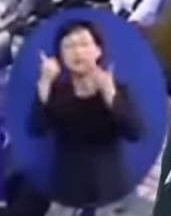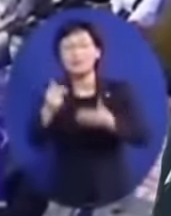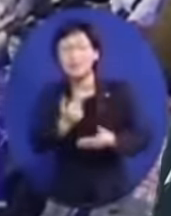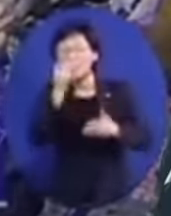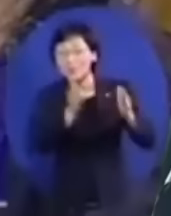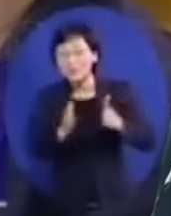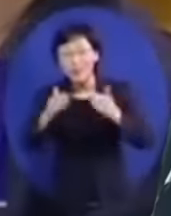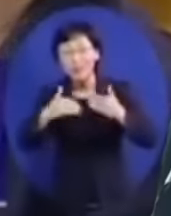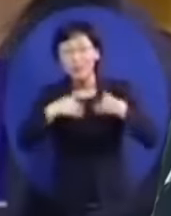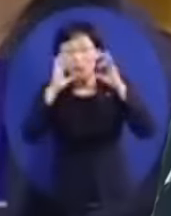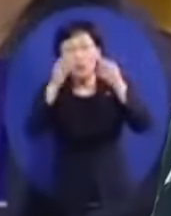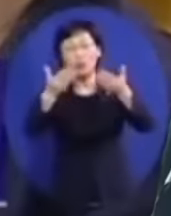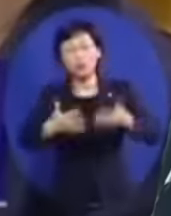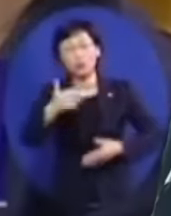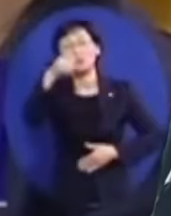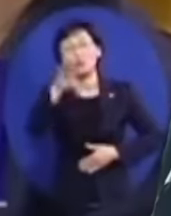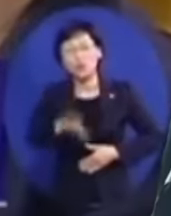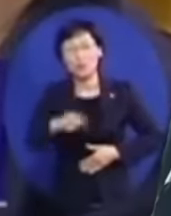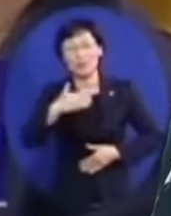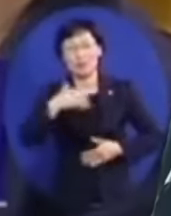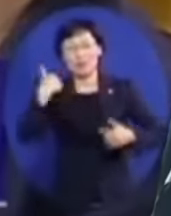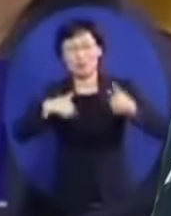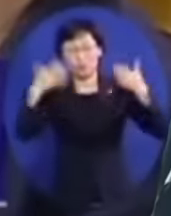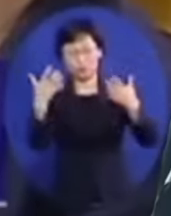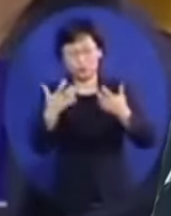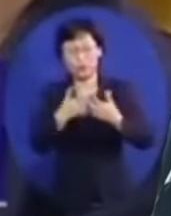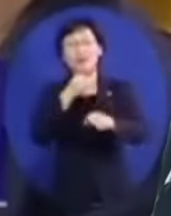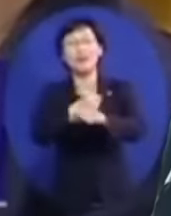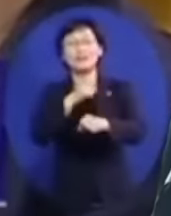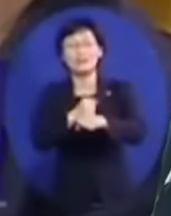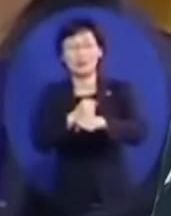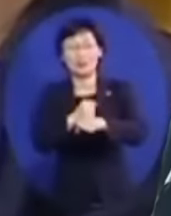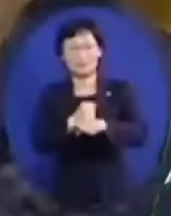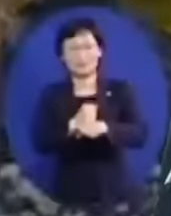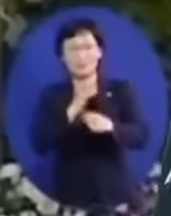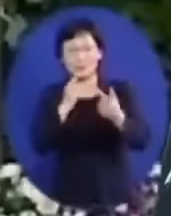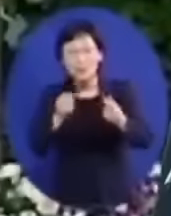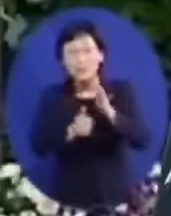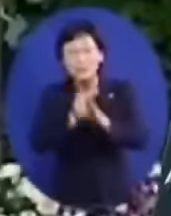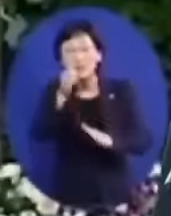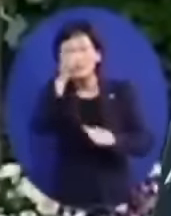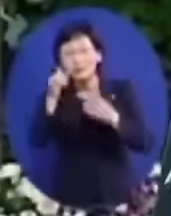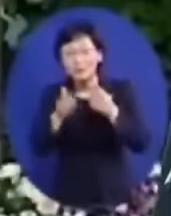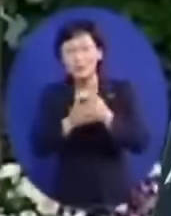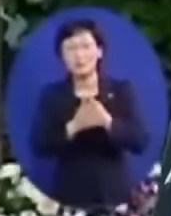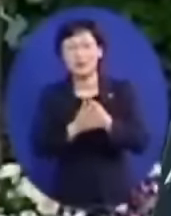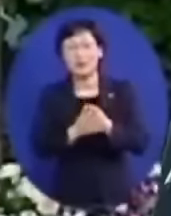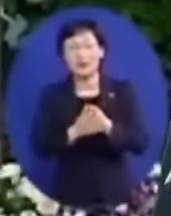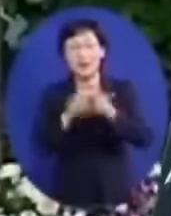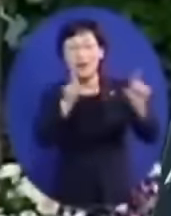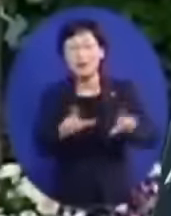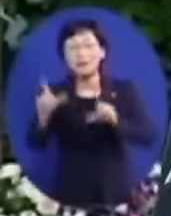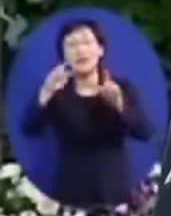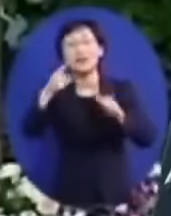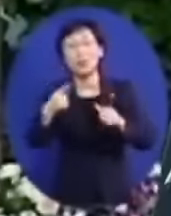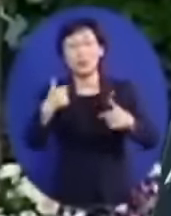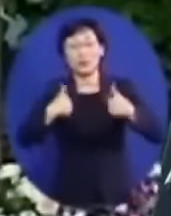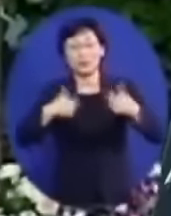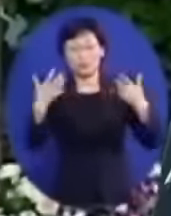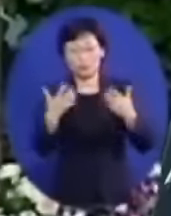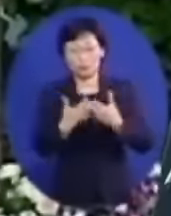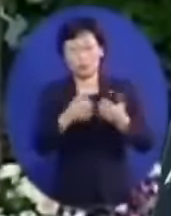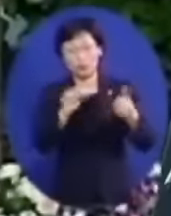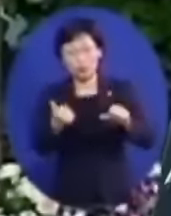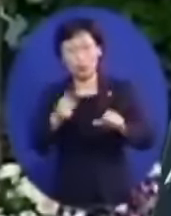내게 보이셨으니 주 앞에서 내게 기쁨이 충만하게 하시리로다. 희망이 있으니까 살아도 기쁨이 충만하고